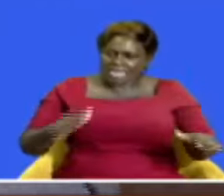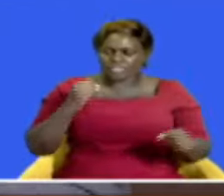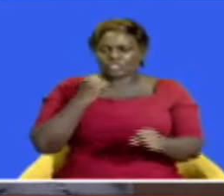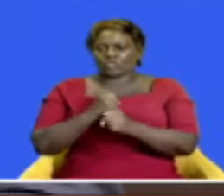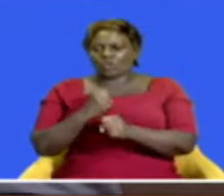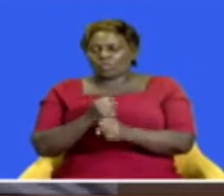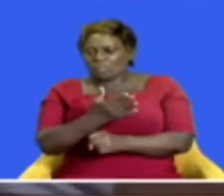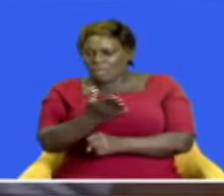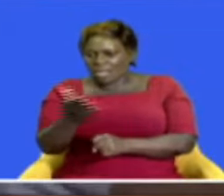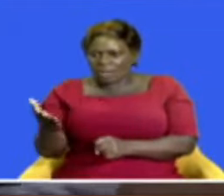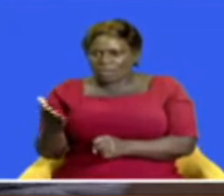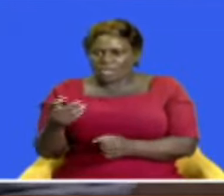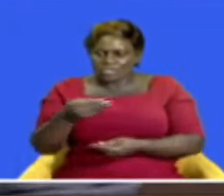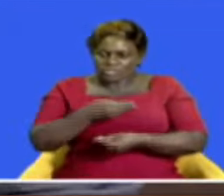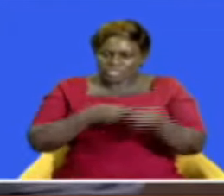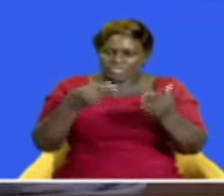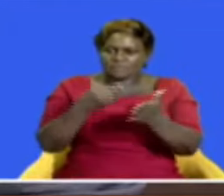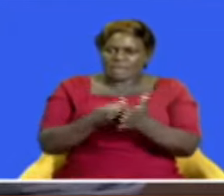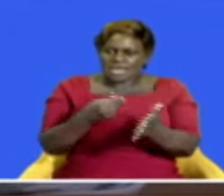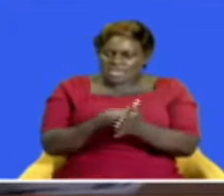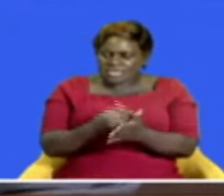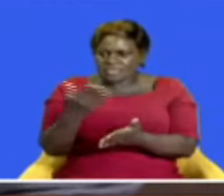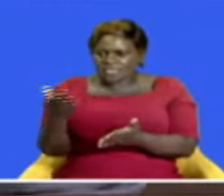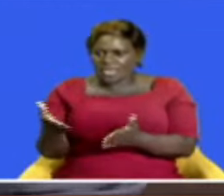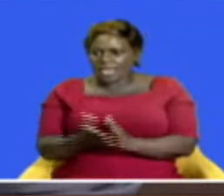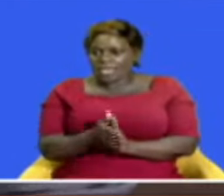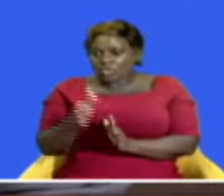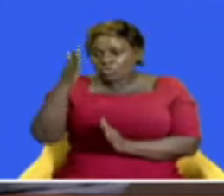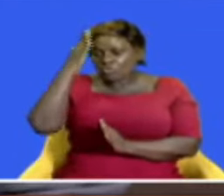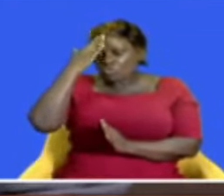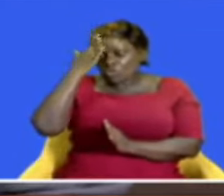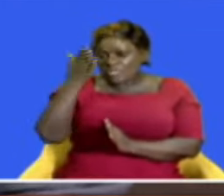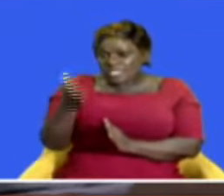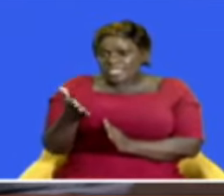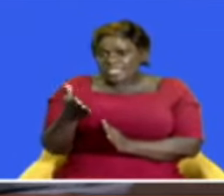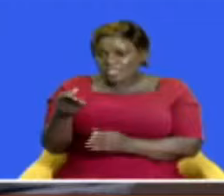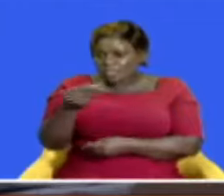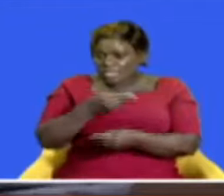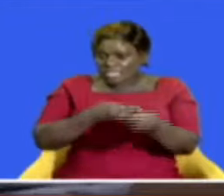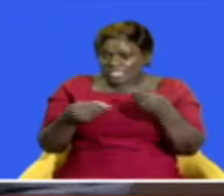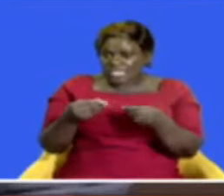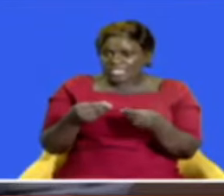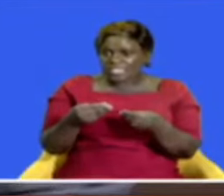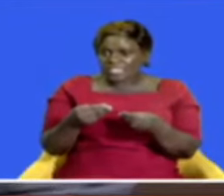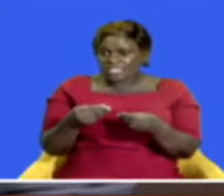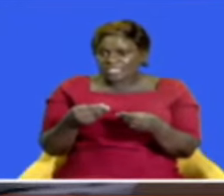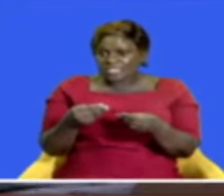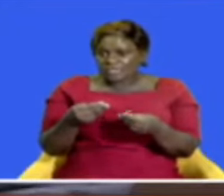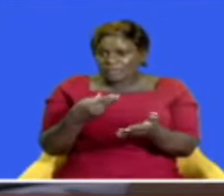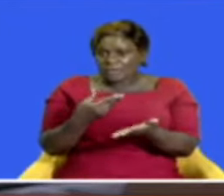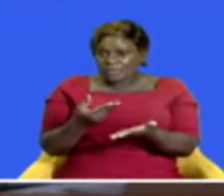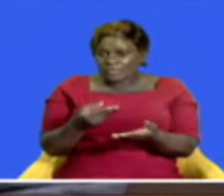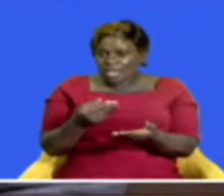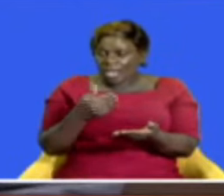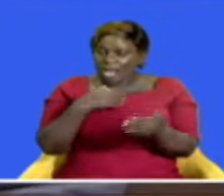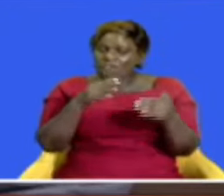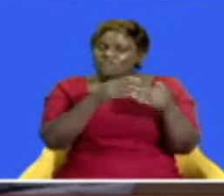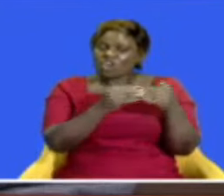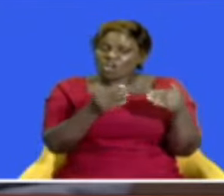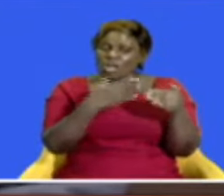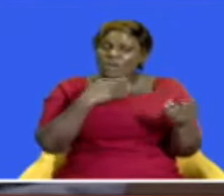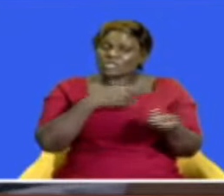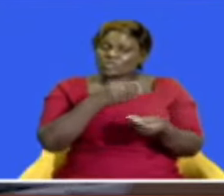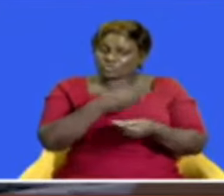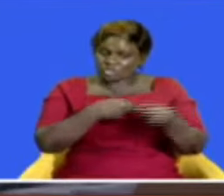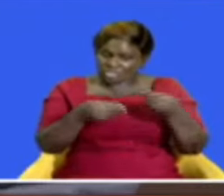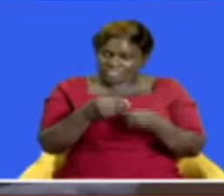hao wanabadilisha pesa kwenye Forex Bureau. Ujue pia hata hiyo mpaka kwenye Forex Bureau, hata kubadilisha hela sasa, hata ukiwa na dola, utaka